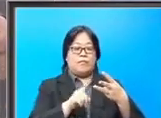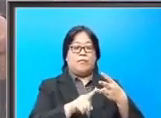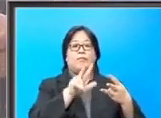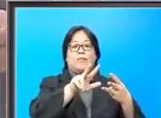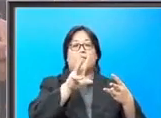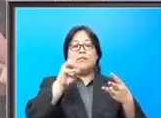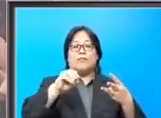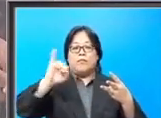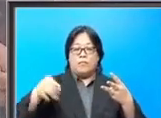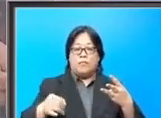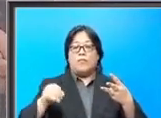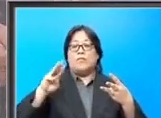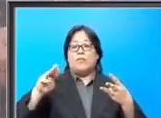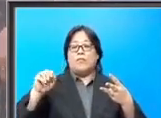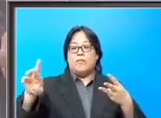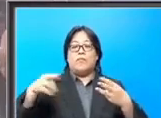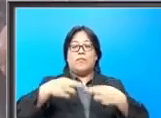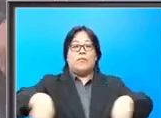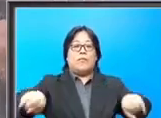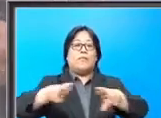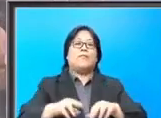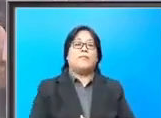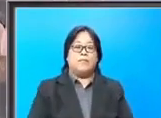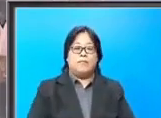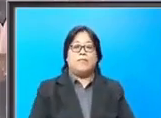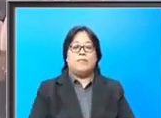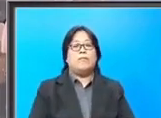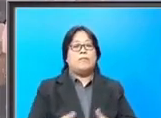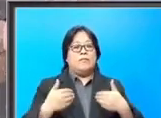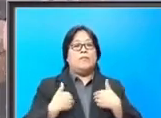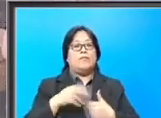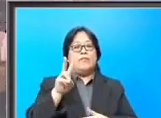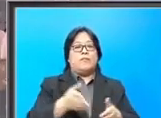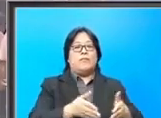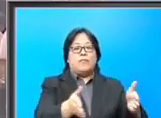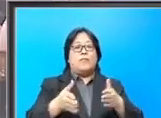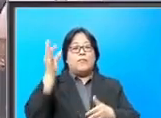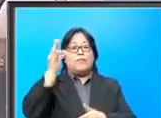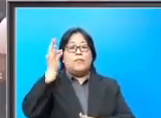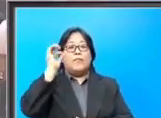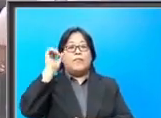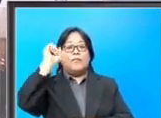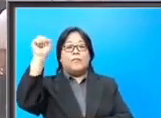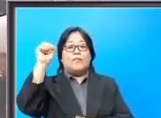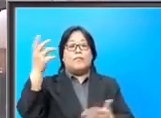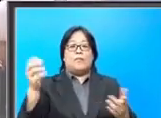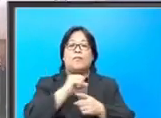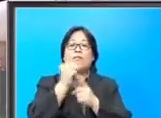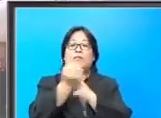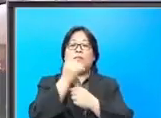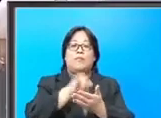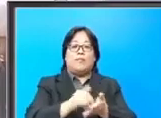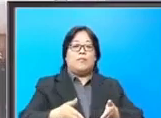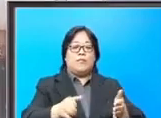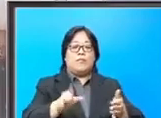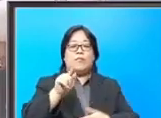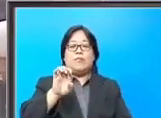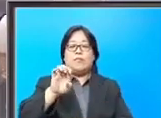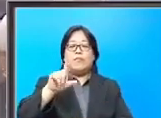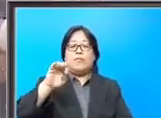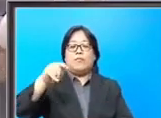325000000 mejar hell rehabilitation terdapat dua jalan persekutuan Desember keadaan demikian itu jalan tol